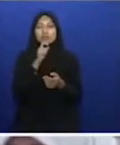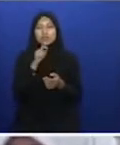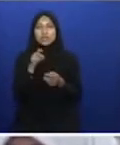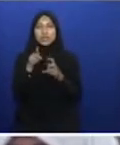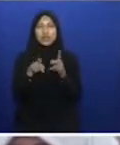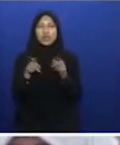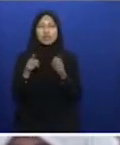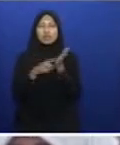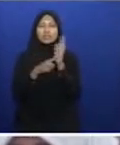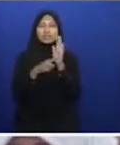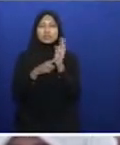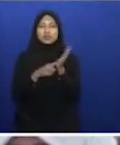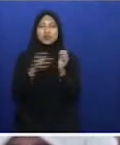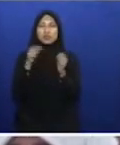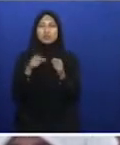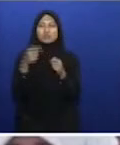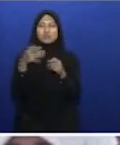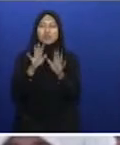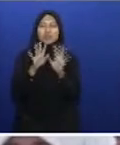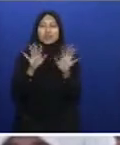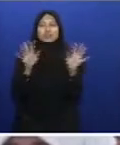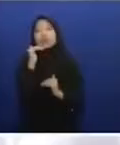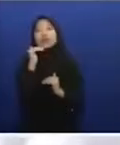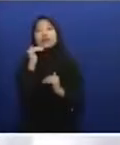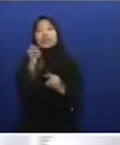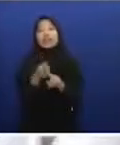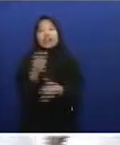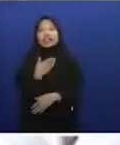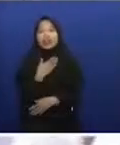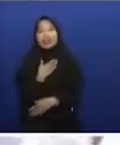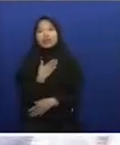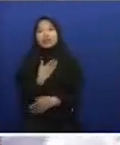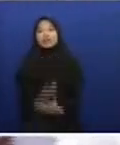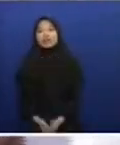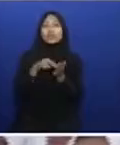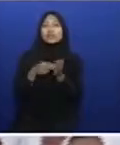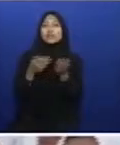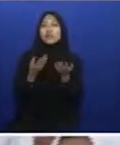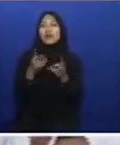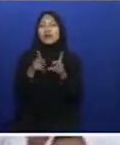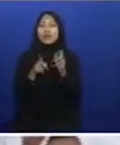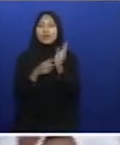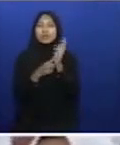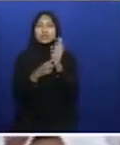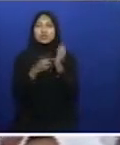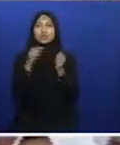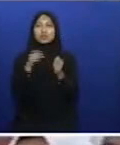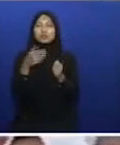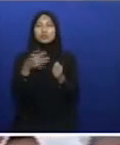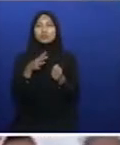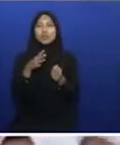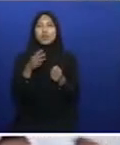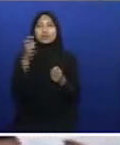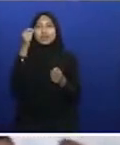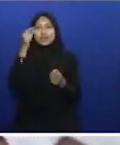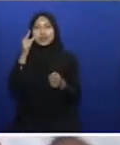mulai berinvestasi dengan nilai aset 13 triliun lebih. Itu menandakan bahwa pelajar sekarang atau mahasiswa sekarang itu mulai melek